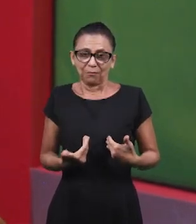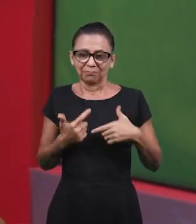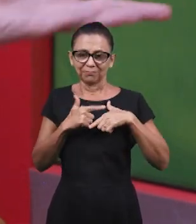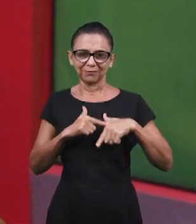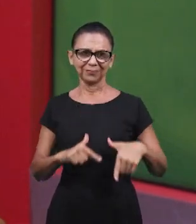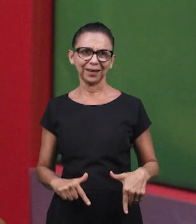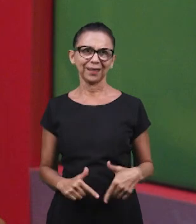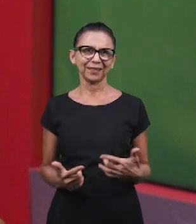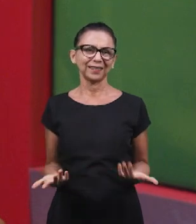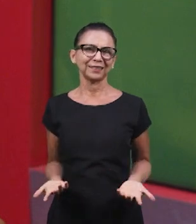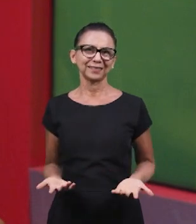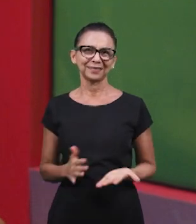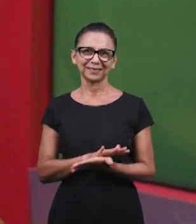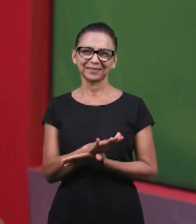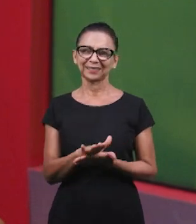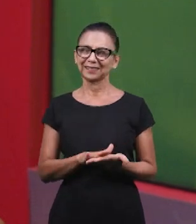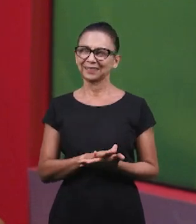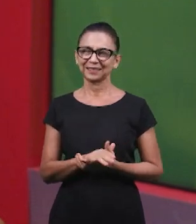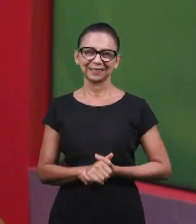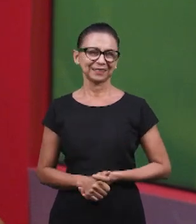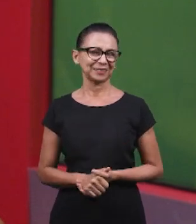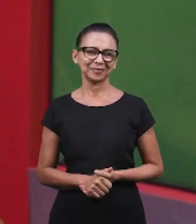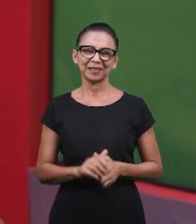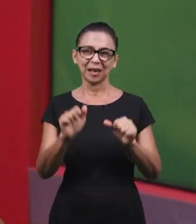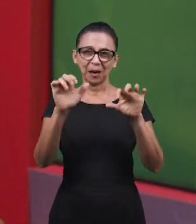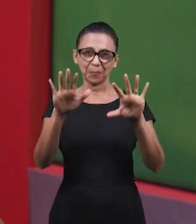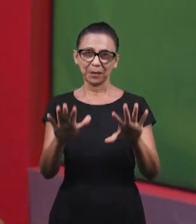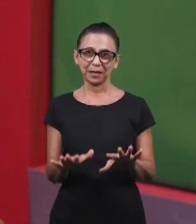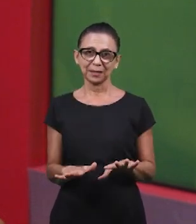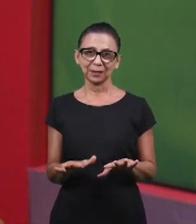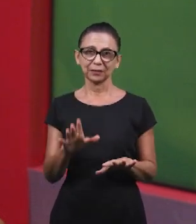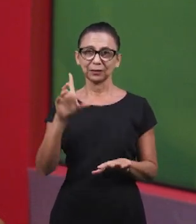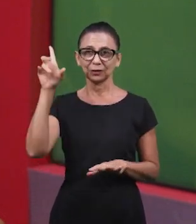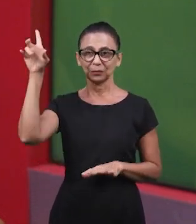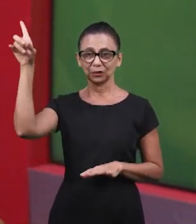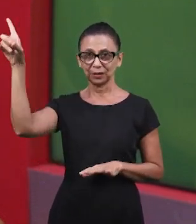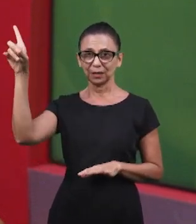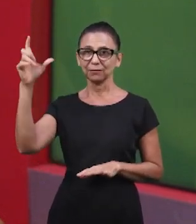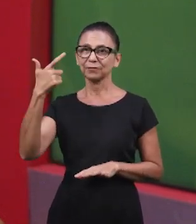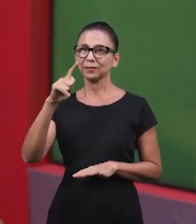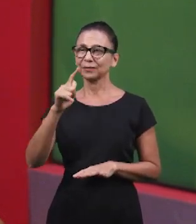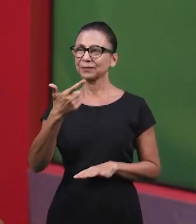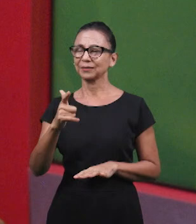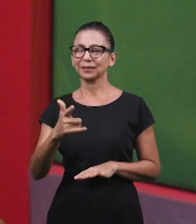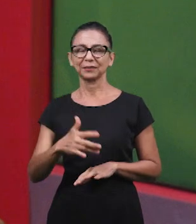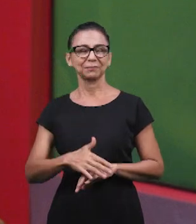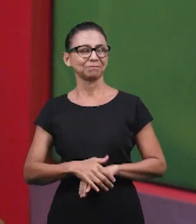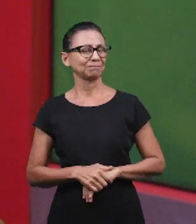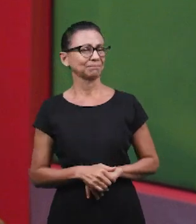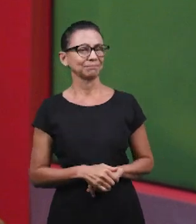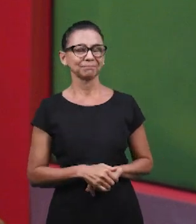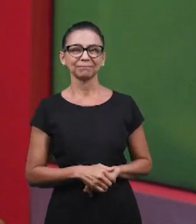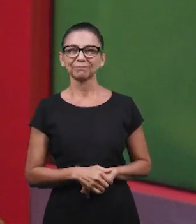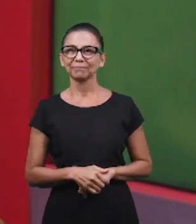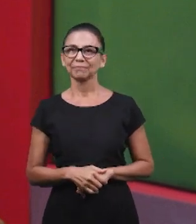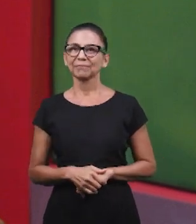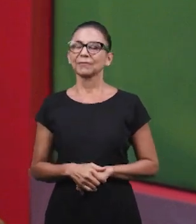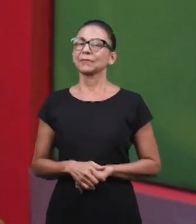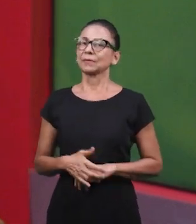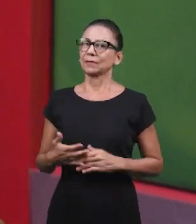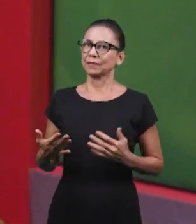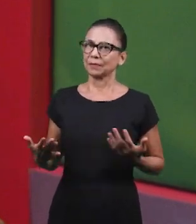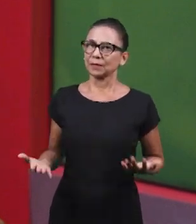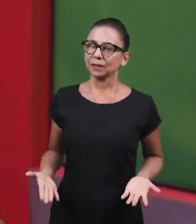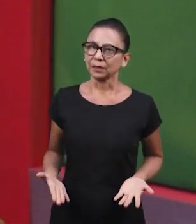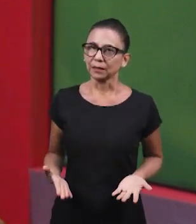Dieu, la sanctification de la même manière, être gouverné, dirigé par le Saint-Esprit. Gloire à Jésus.